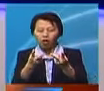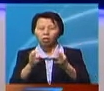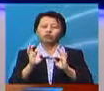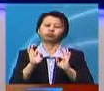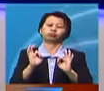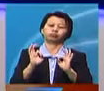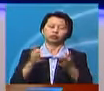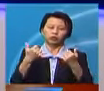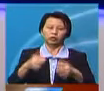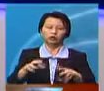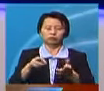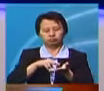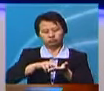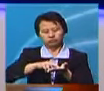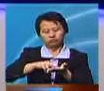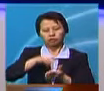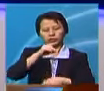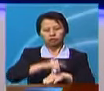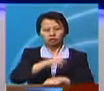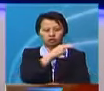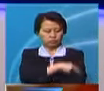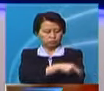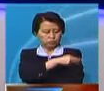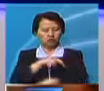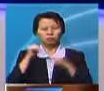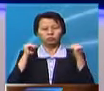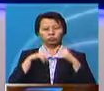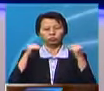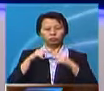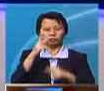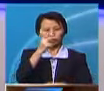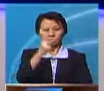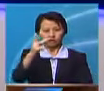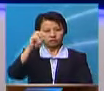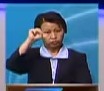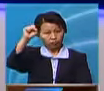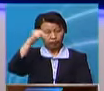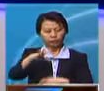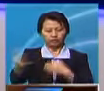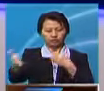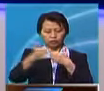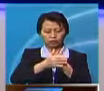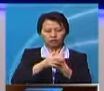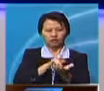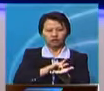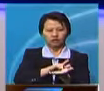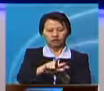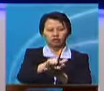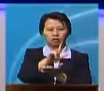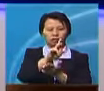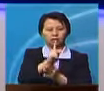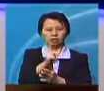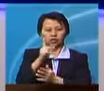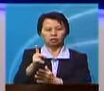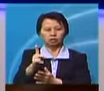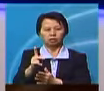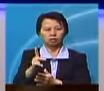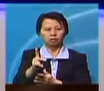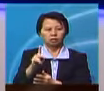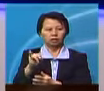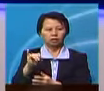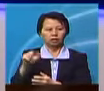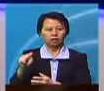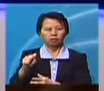Mereka kini sedang menerima rawatan lanjut di sebuah hospital swasta di Kota Kinabalu. Sebaik tiba di lapangan terbang antarabangsa Kota Kinabalu